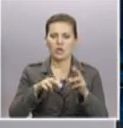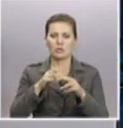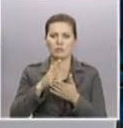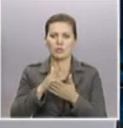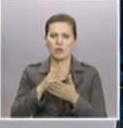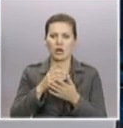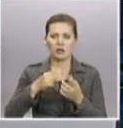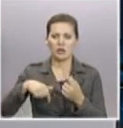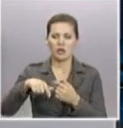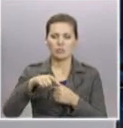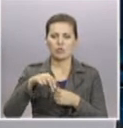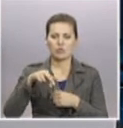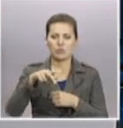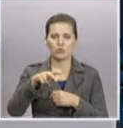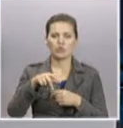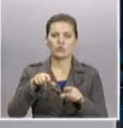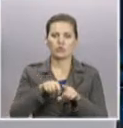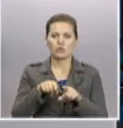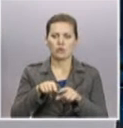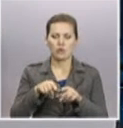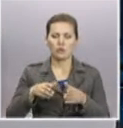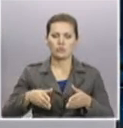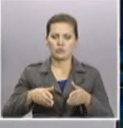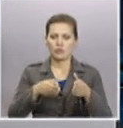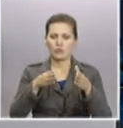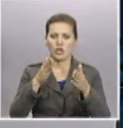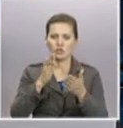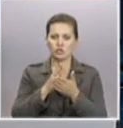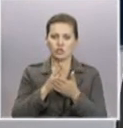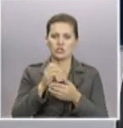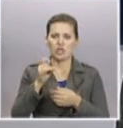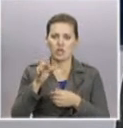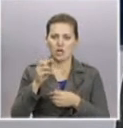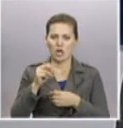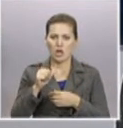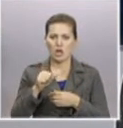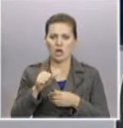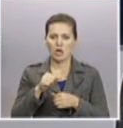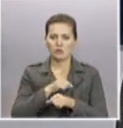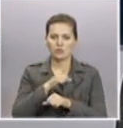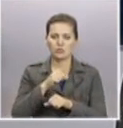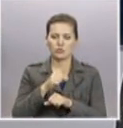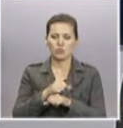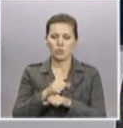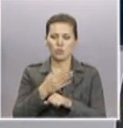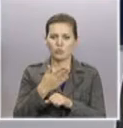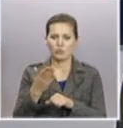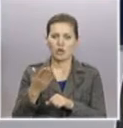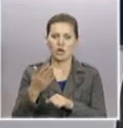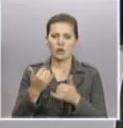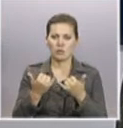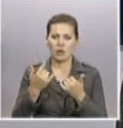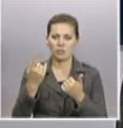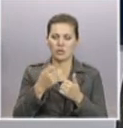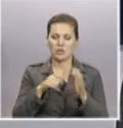Айналма жаяу жүргіншілерге тротуарлар салынып жатыр. Бұл енді Сарыарқа бекетінде осы аптадан бастап бұл